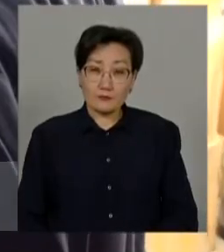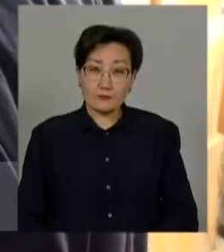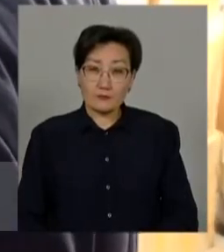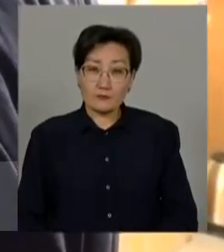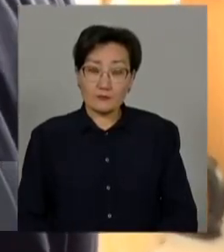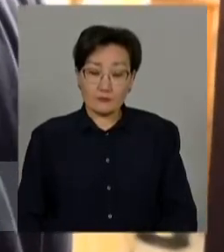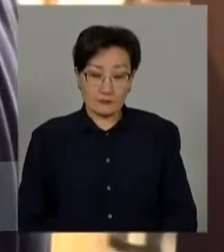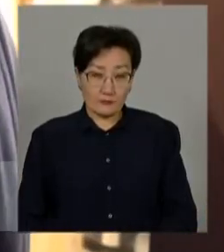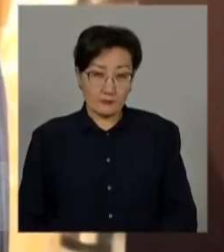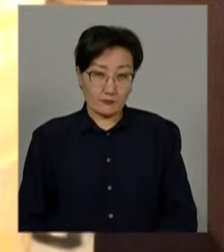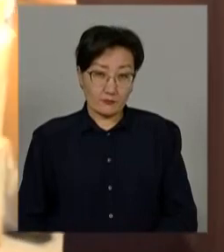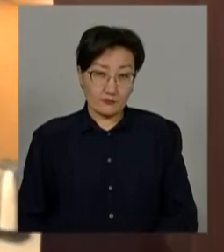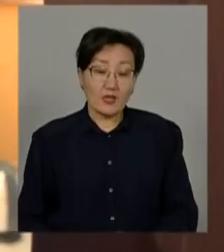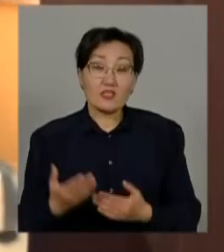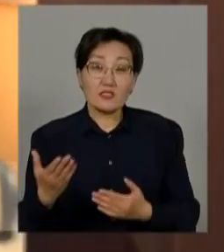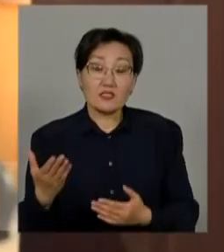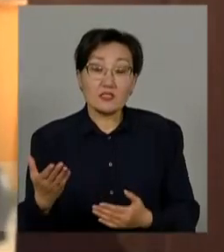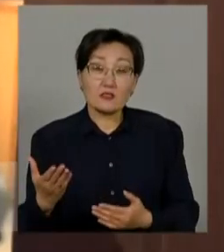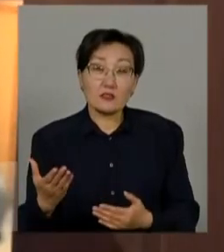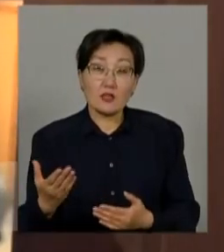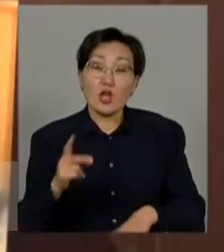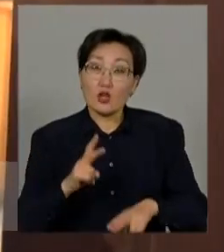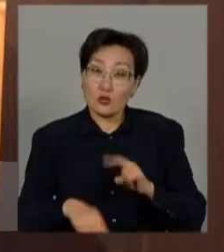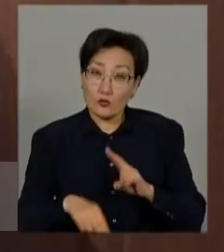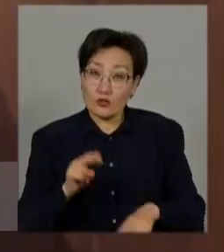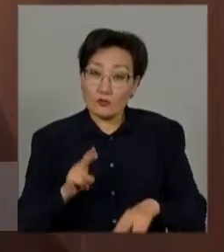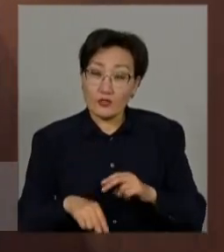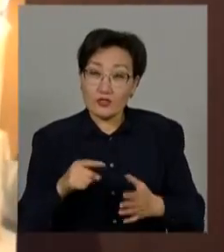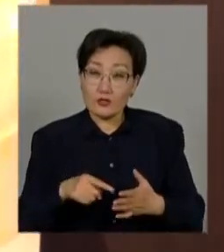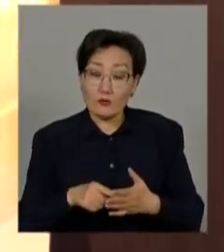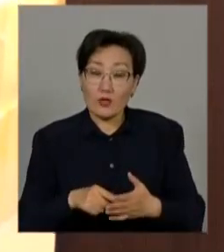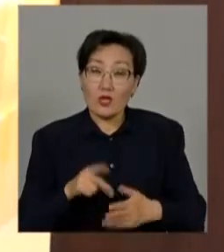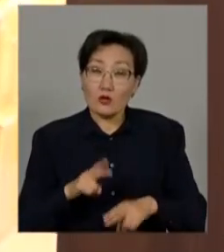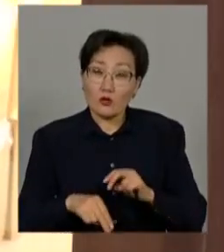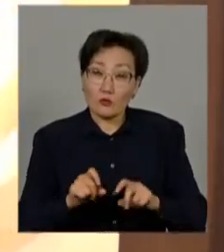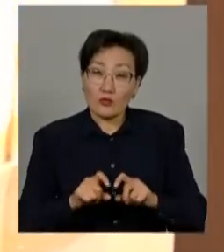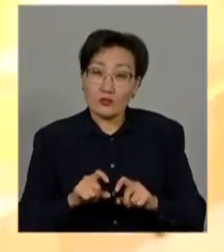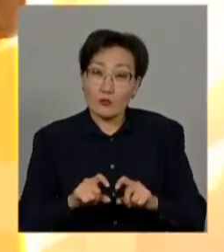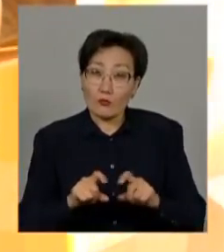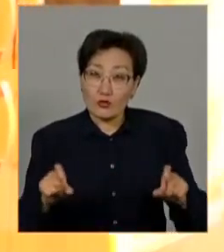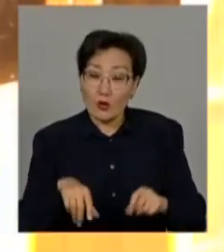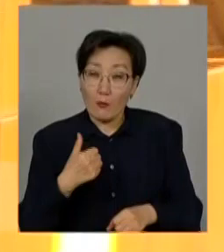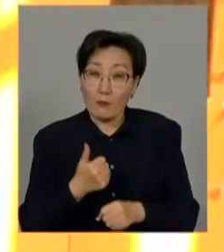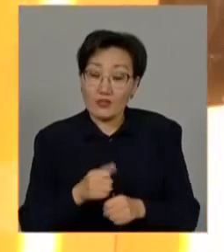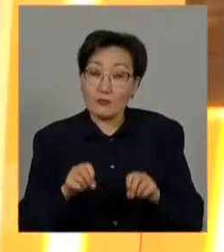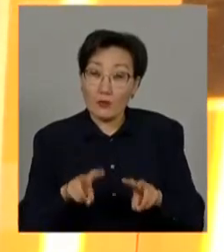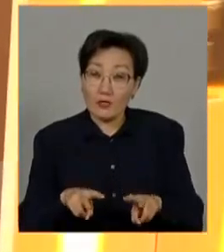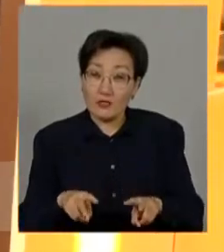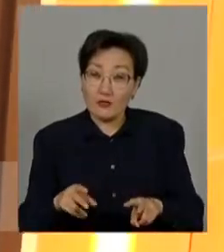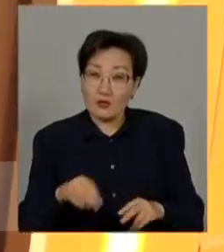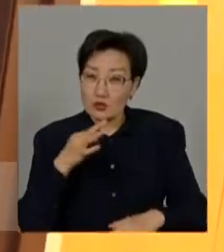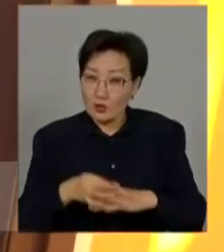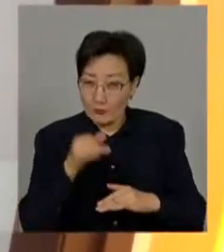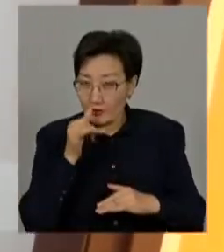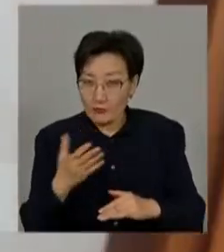мен. Сіз мені құрылыс сәулет және қала құрылыс бөлімінің... Мен бере алмаймын, режимен. Бас маманысыз. Я, бас маманысыз. Не үшін береміз?